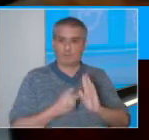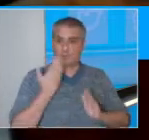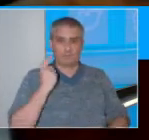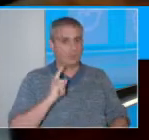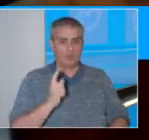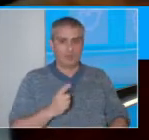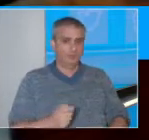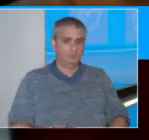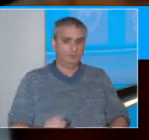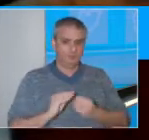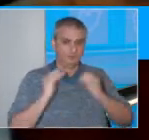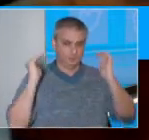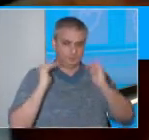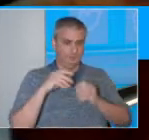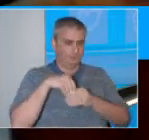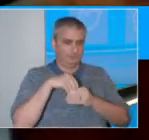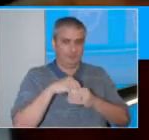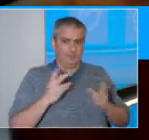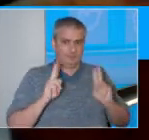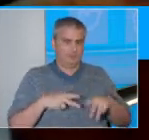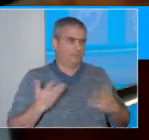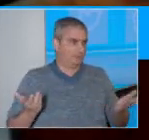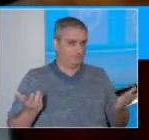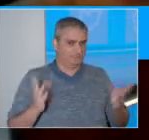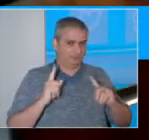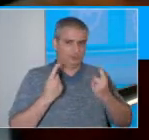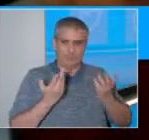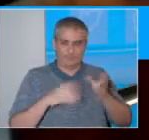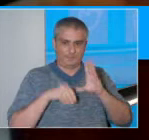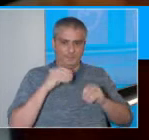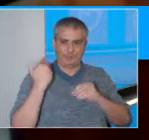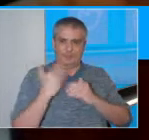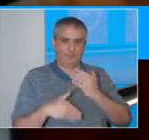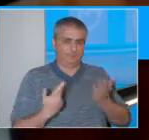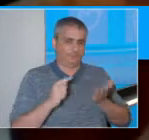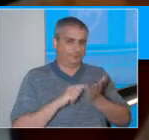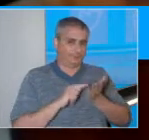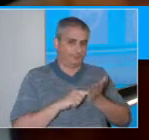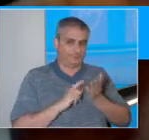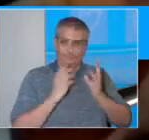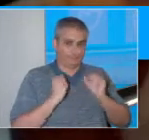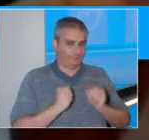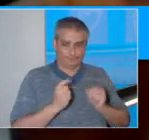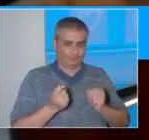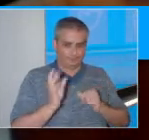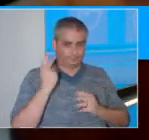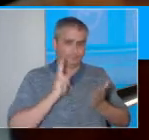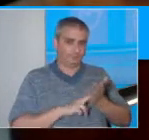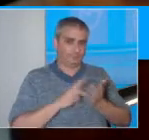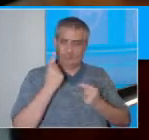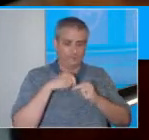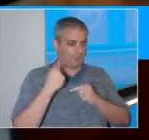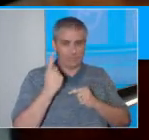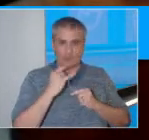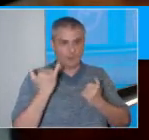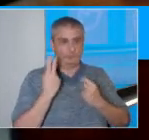לא רק להוכיח את עצמו, צמצם את המנדטים לחלוטין, מה שקרה בבחירות האחרונות, ולכן לא בטוח שזה בכלל היה נכון, 1+1 לא